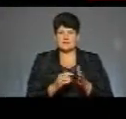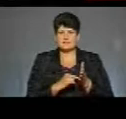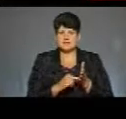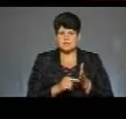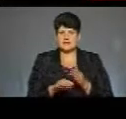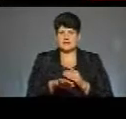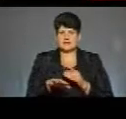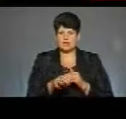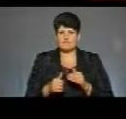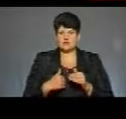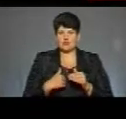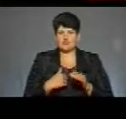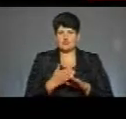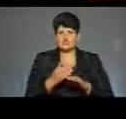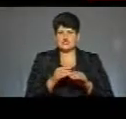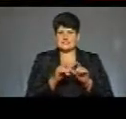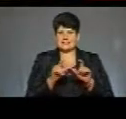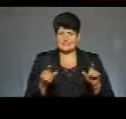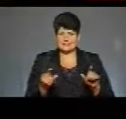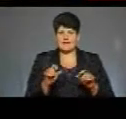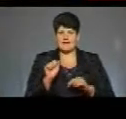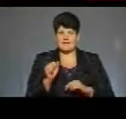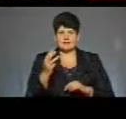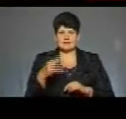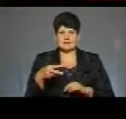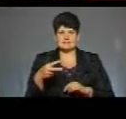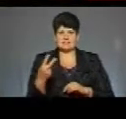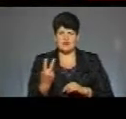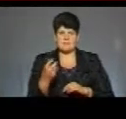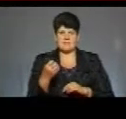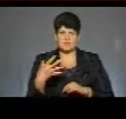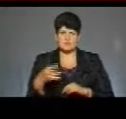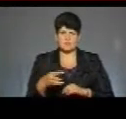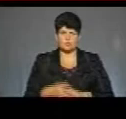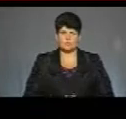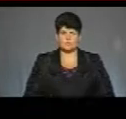на території військової частини А-3215 у Тернополі.